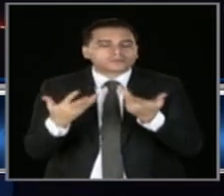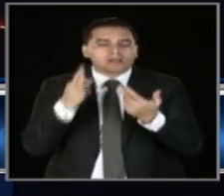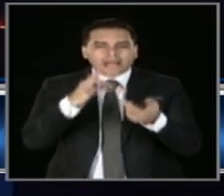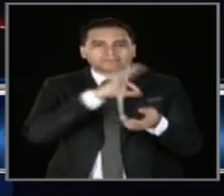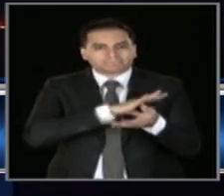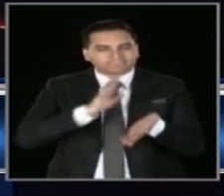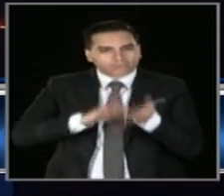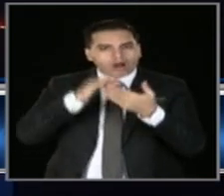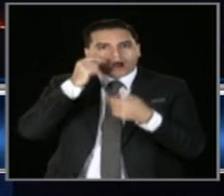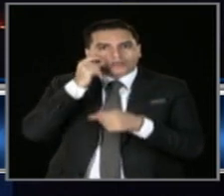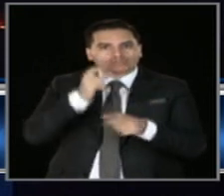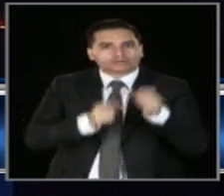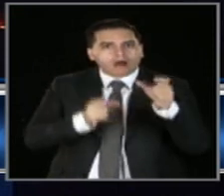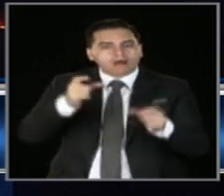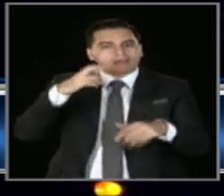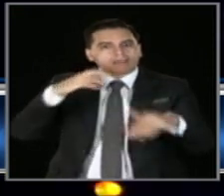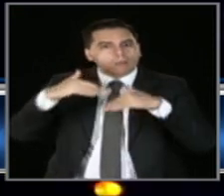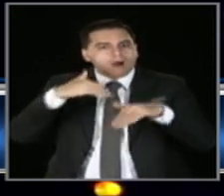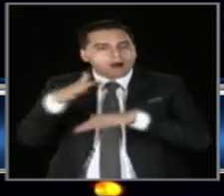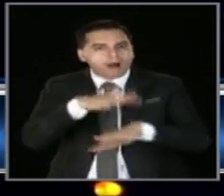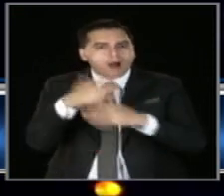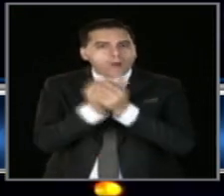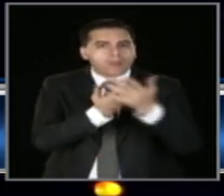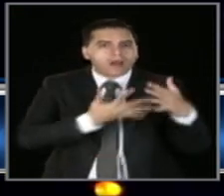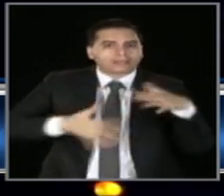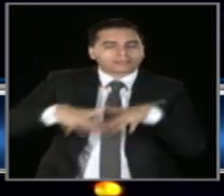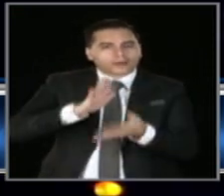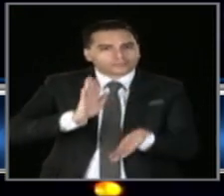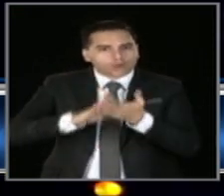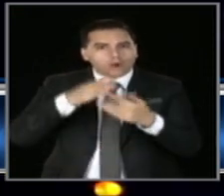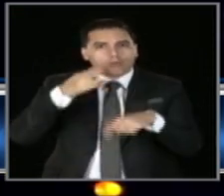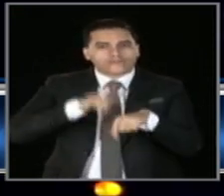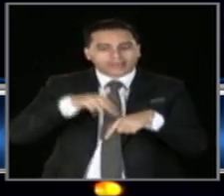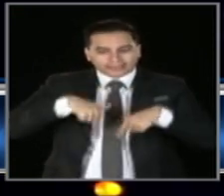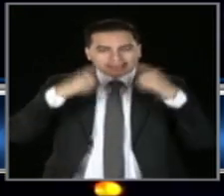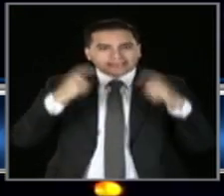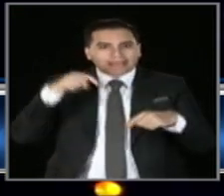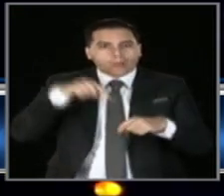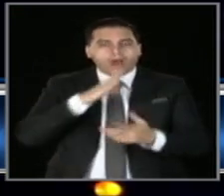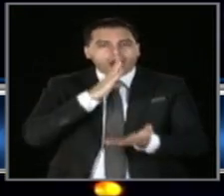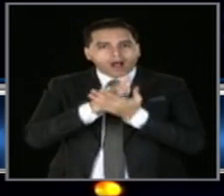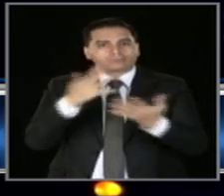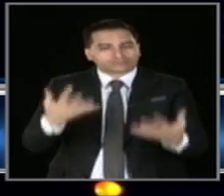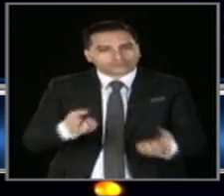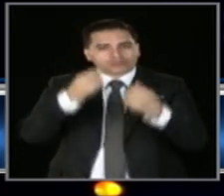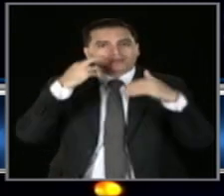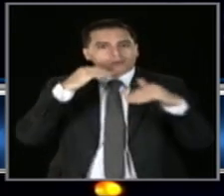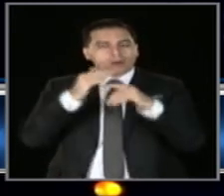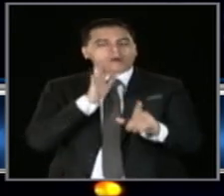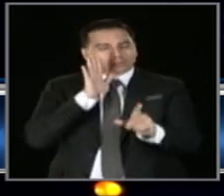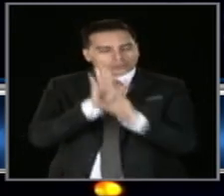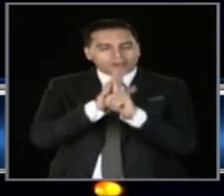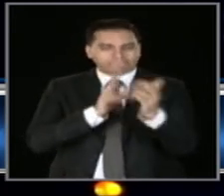لأولادنا وإضافة لينا إحنا كدولة بتراعي حقوقهم، ودولة الحقيقة